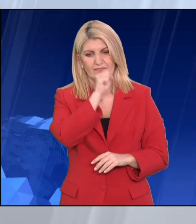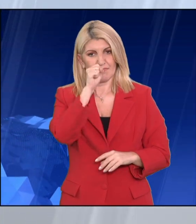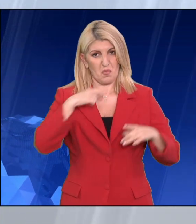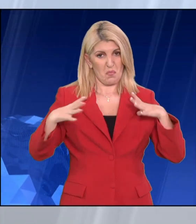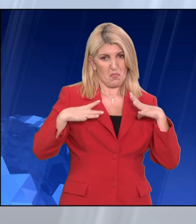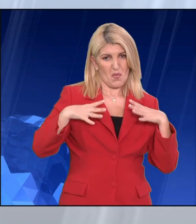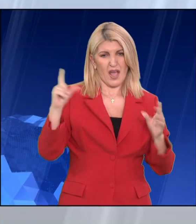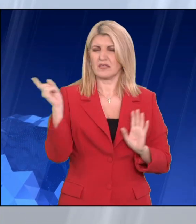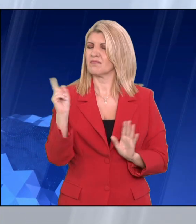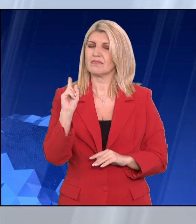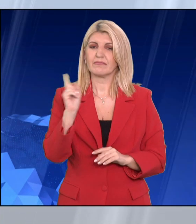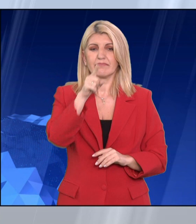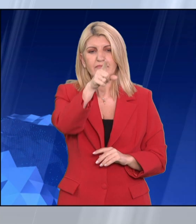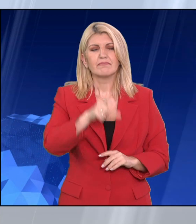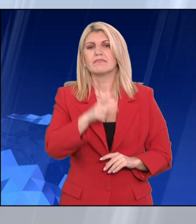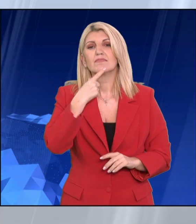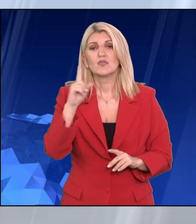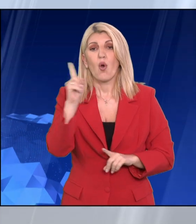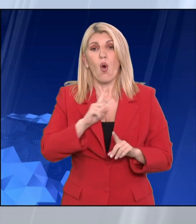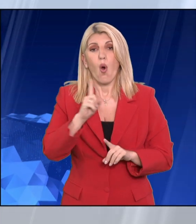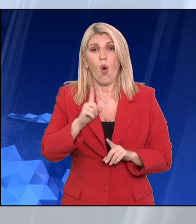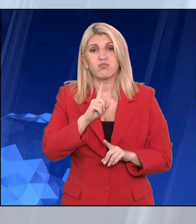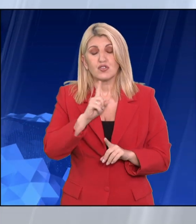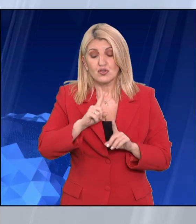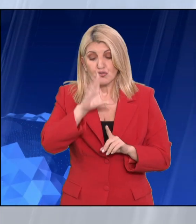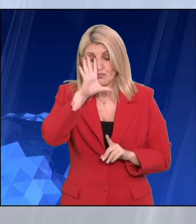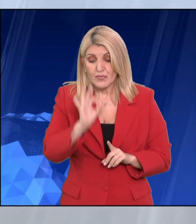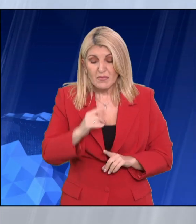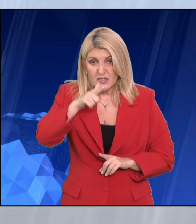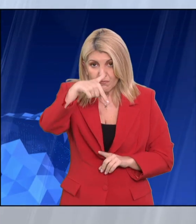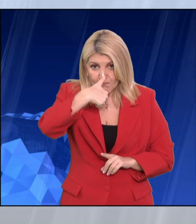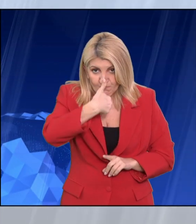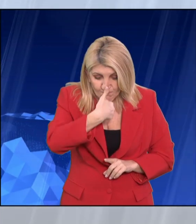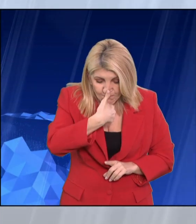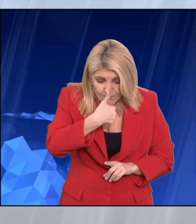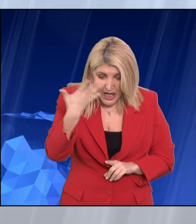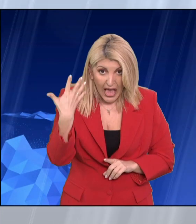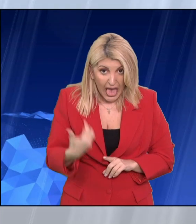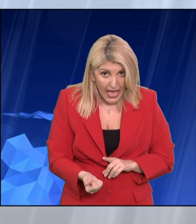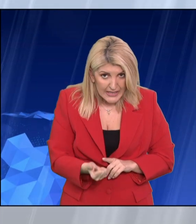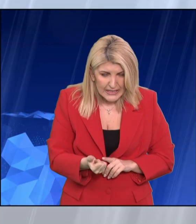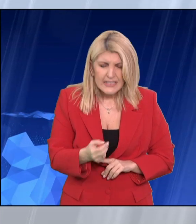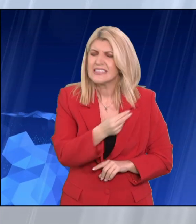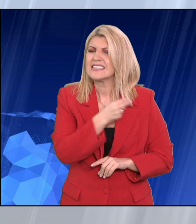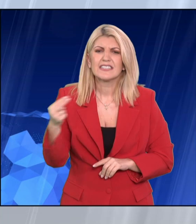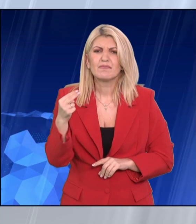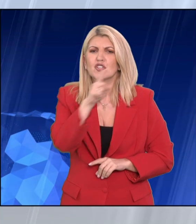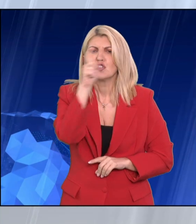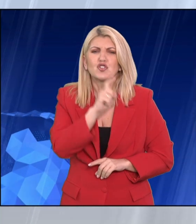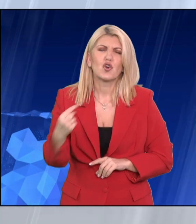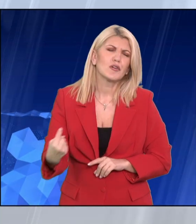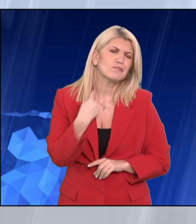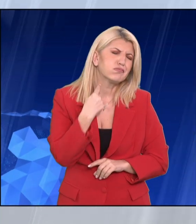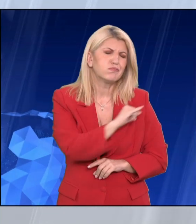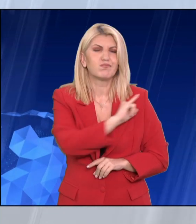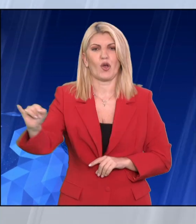Ο άνθρωπος που πατάει εσύ και γίνεται προσγειωμένος δεν χάνει ποτέ. Δηλαδή και λίγη ταπεινότητα δεν βλάπτει. Αυτός ήταν ο Βασίλης Καράς.